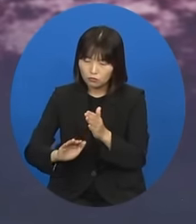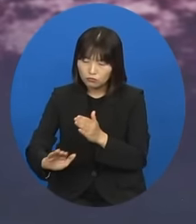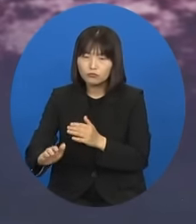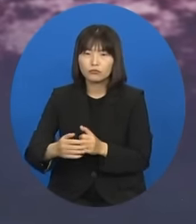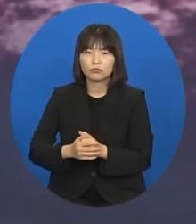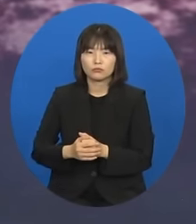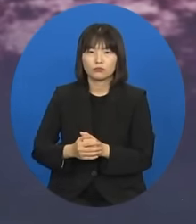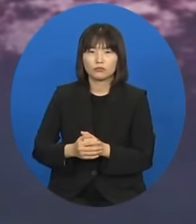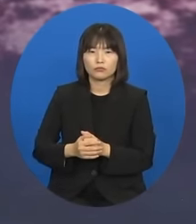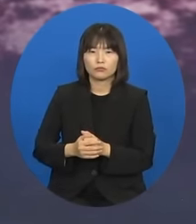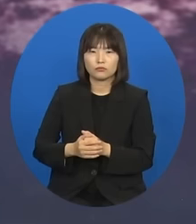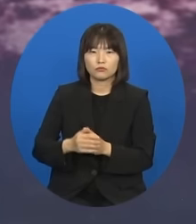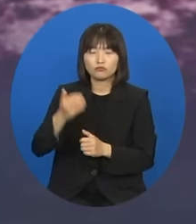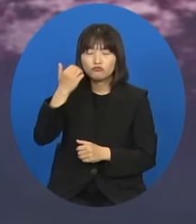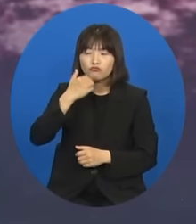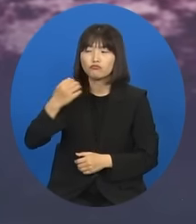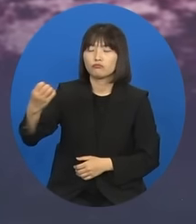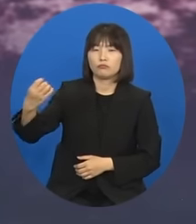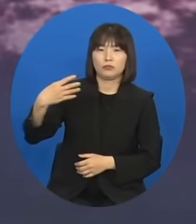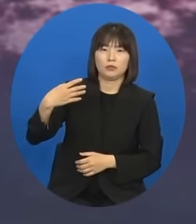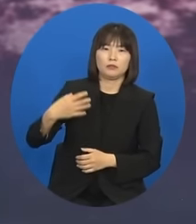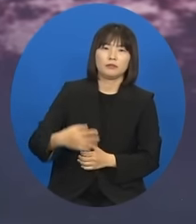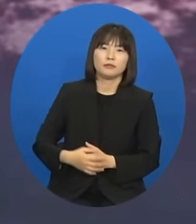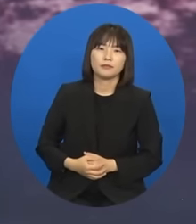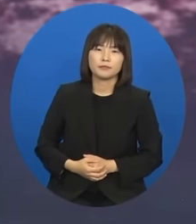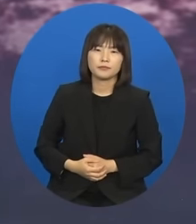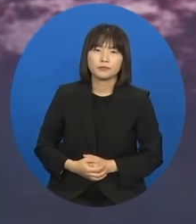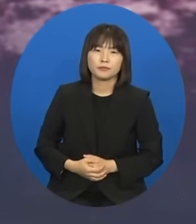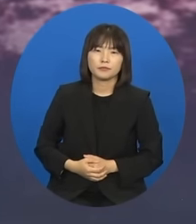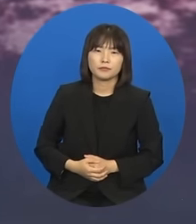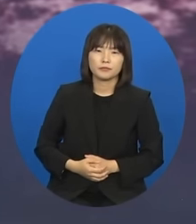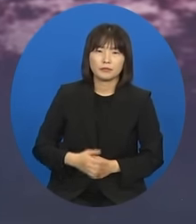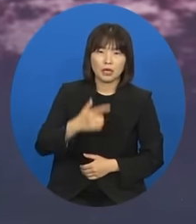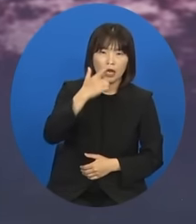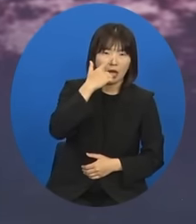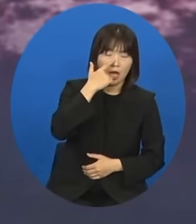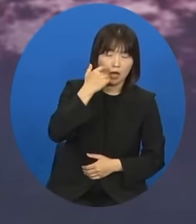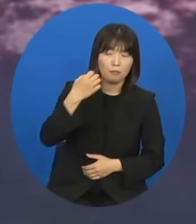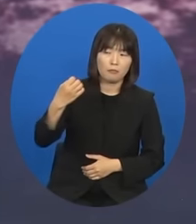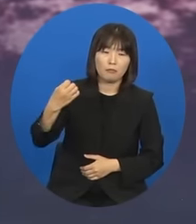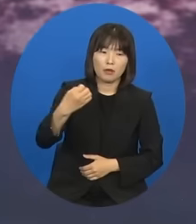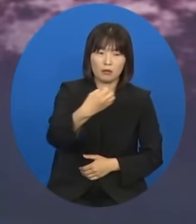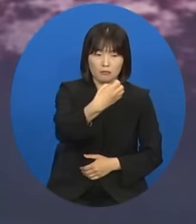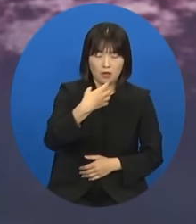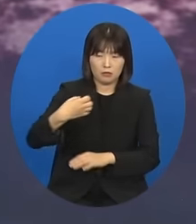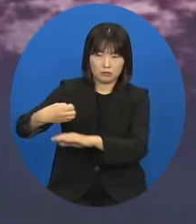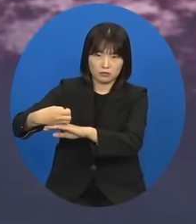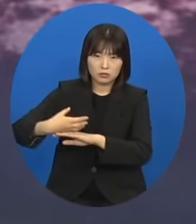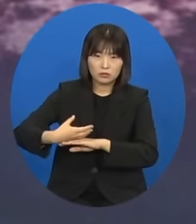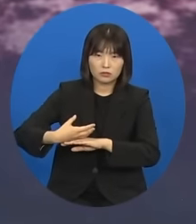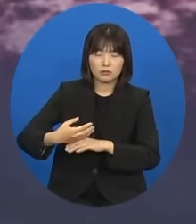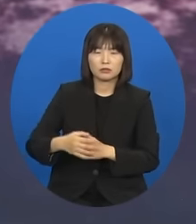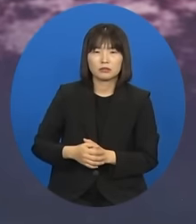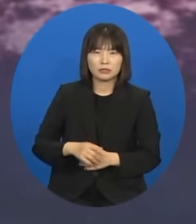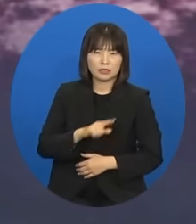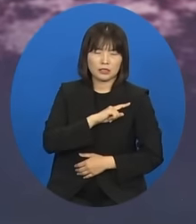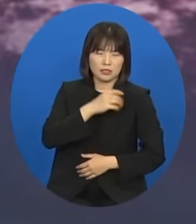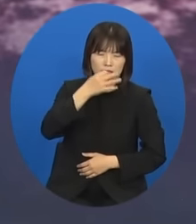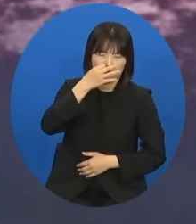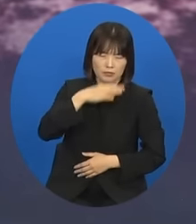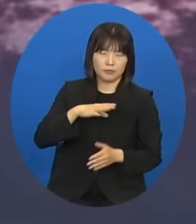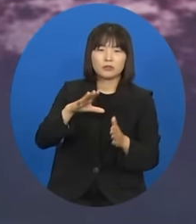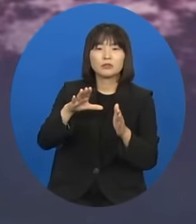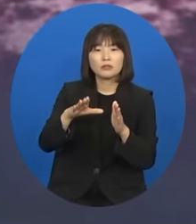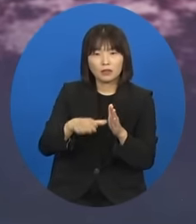누군가로부터 이런 이야기를 들어요 그 아빠가 이런 얘기를 하셨다는 거예요 가장 힘들었던